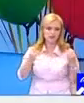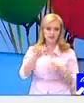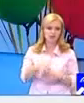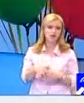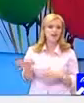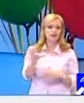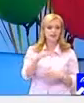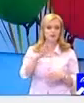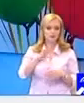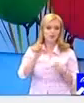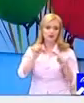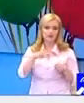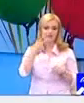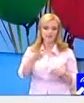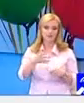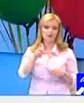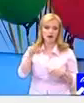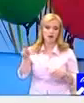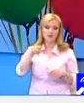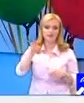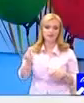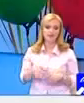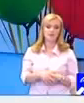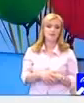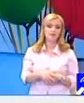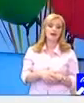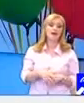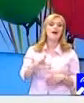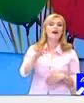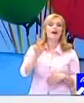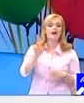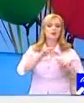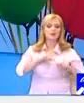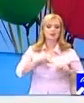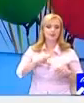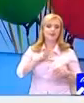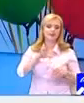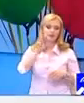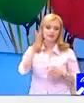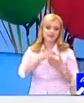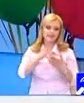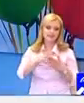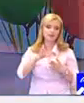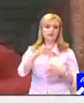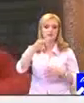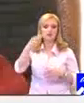parte telespectatorii TVR Moldova. Colegii matinali promit să fie mai buni pe zi ce trece și de acum încolo.